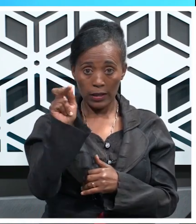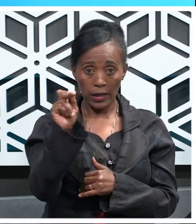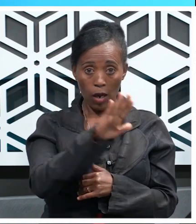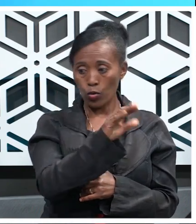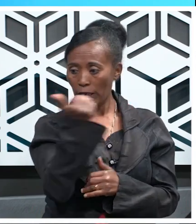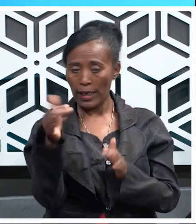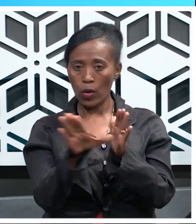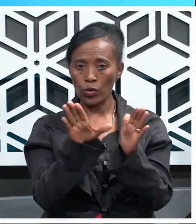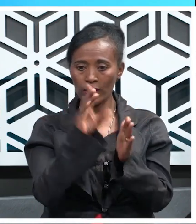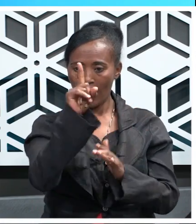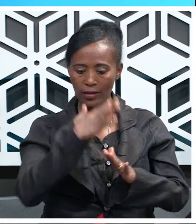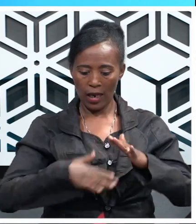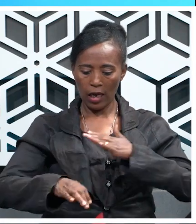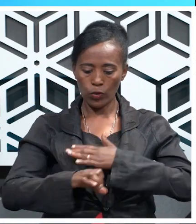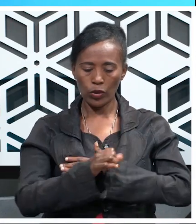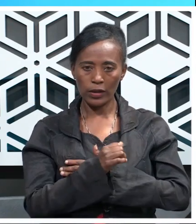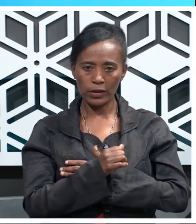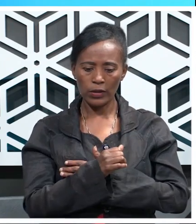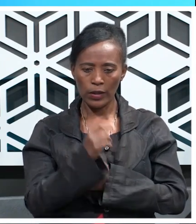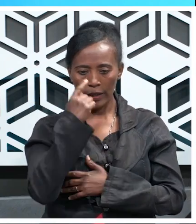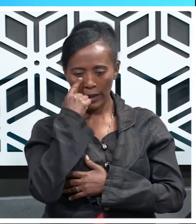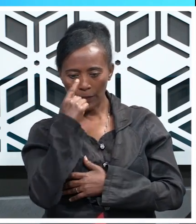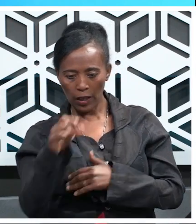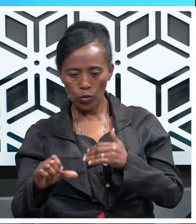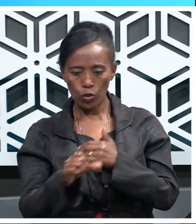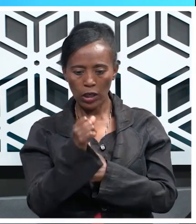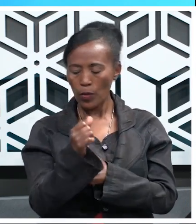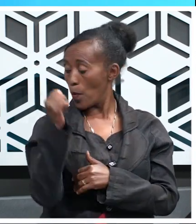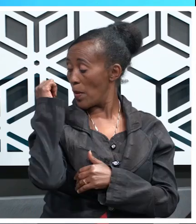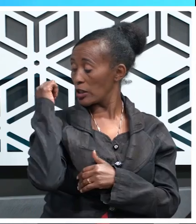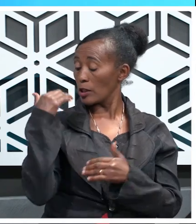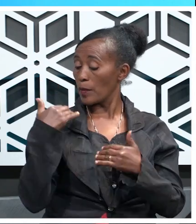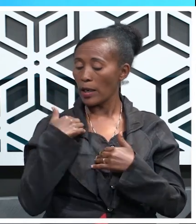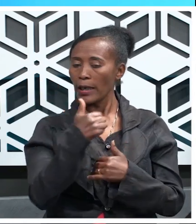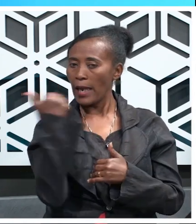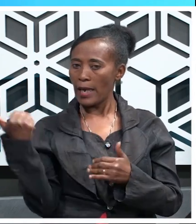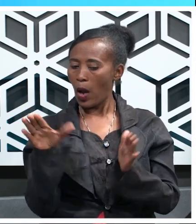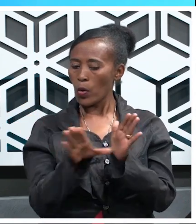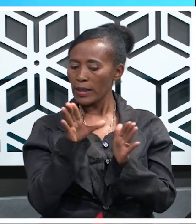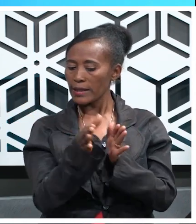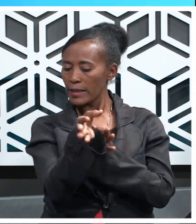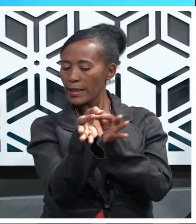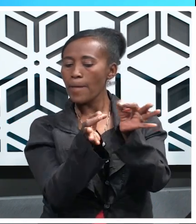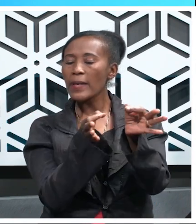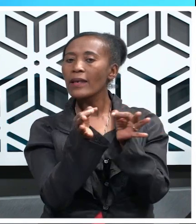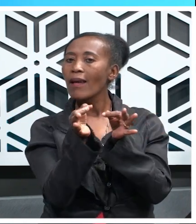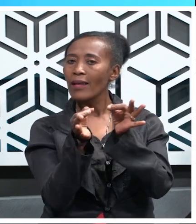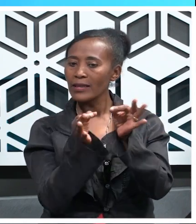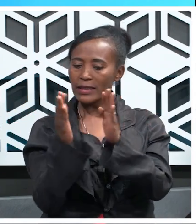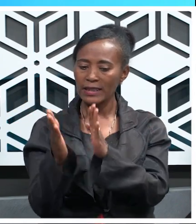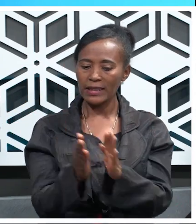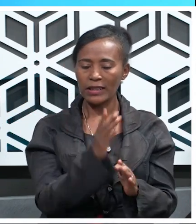እንደምታውቀው የዳጉ ሌላው ገጽ የአንድ አካል ጉዳተኛ ከመታየው ጉዳቱ በስተጀርባ ያለው ሌላው ገጽ